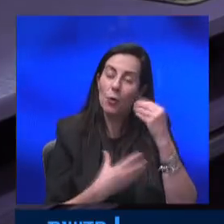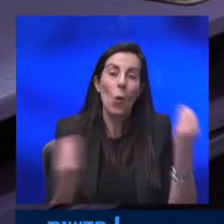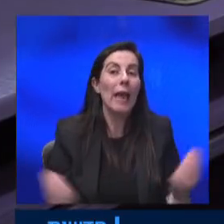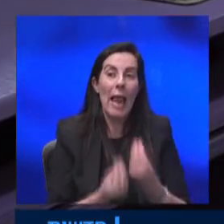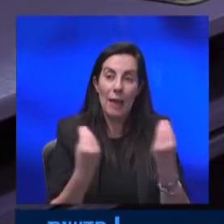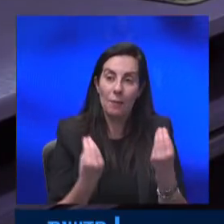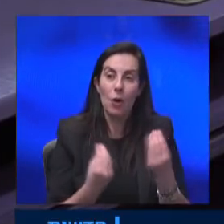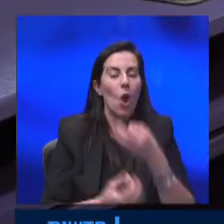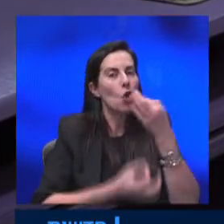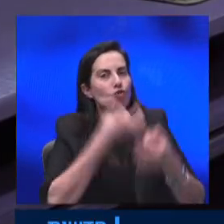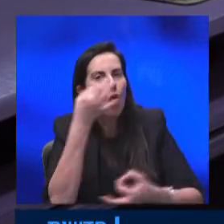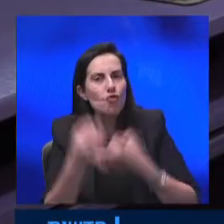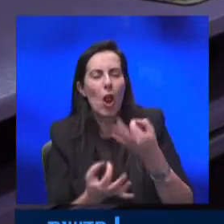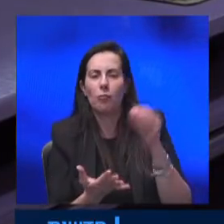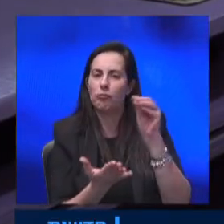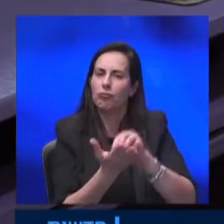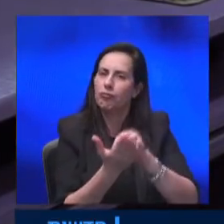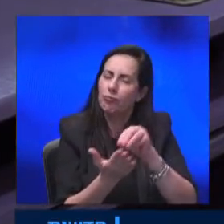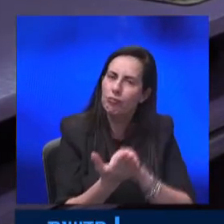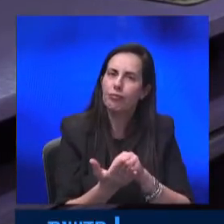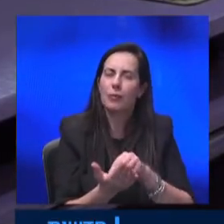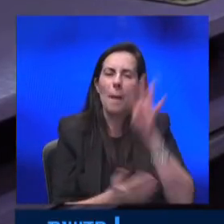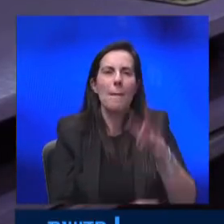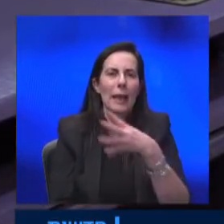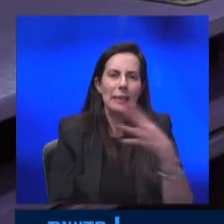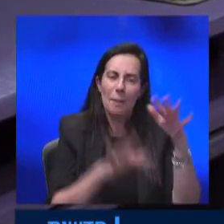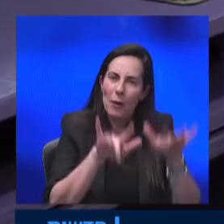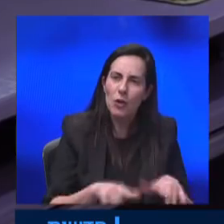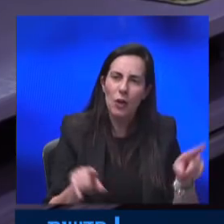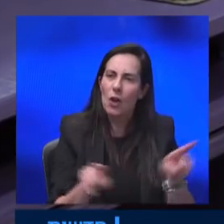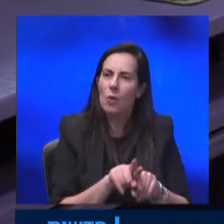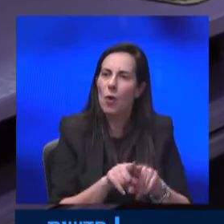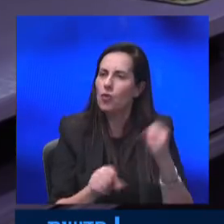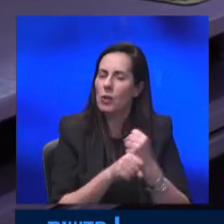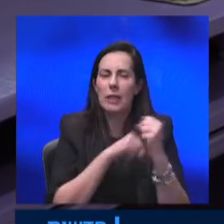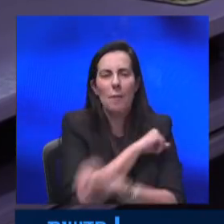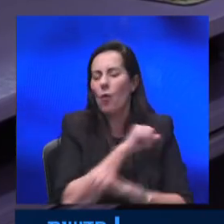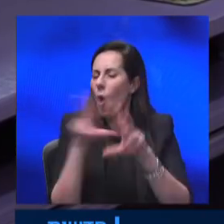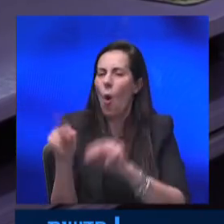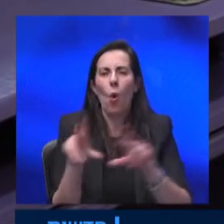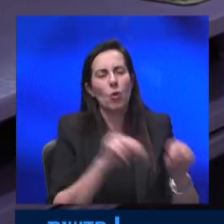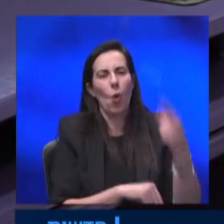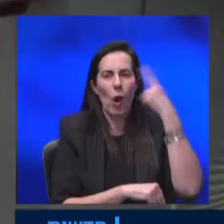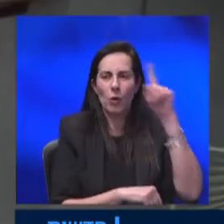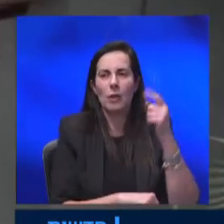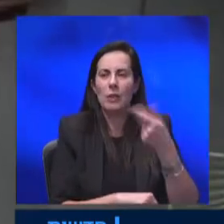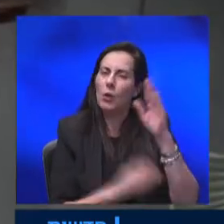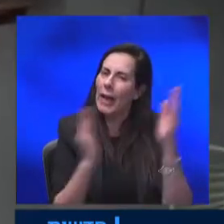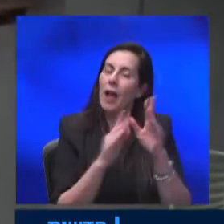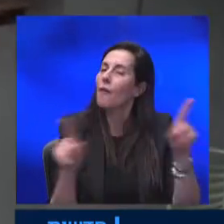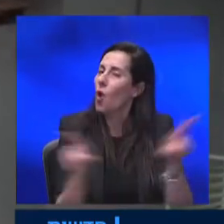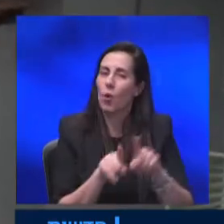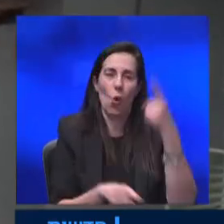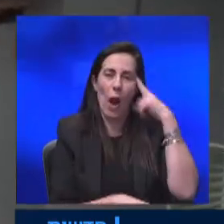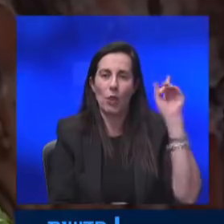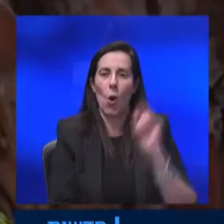שאלות, לנתח נתונים באקסל, בדיוק כמו אנחנו עושים באוניברסיטה, אותו רעיון קצת יותר קטן, אבל באותו מסגר. המצלמות